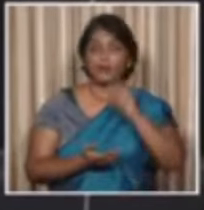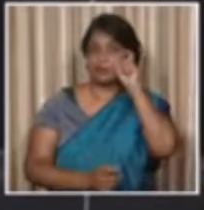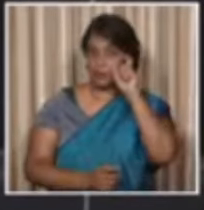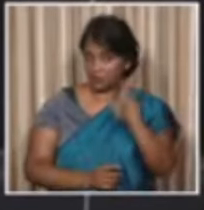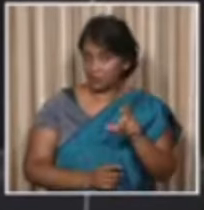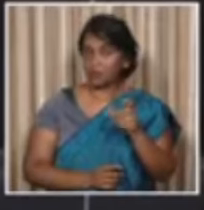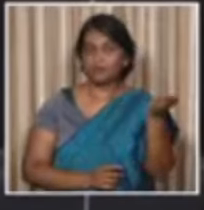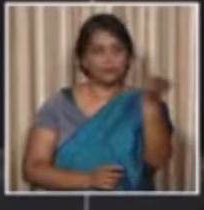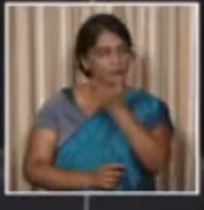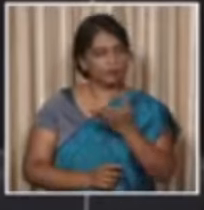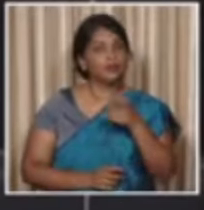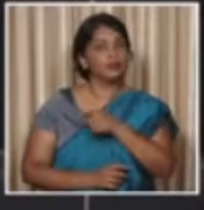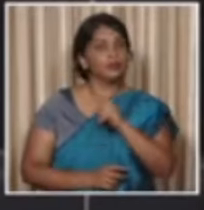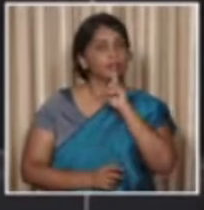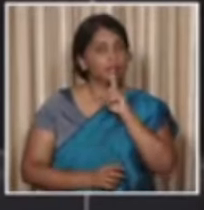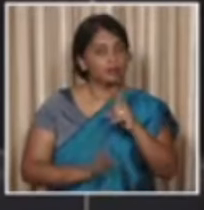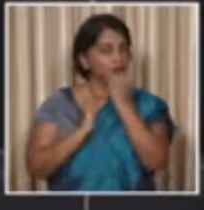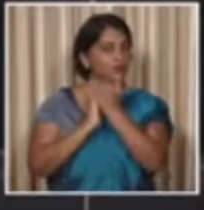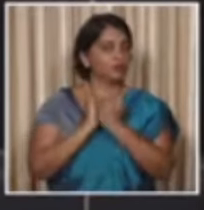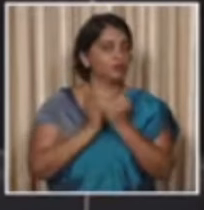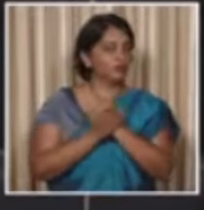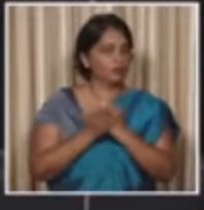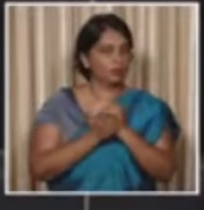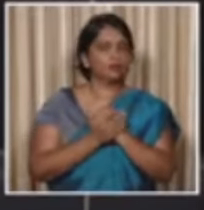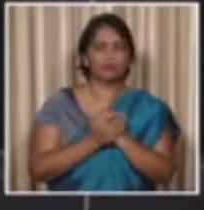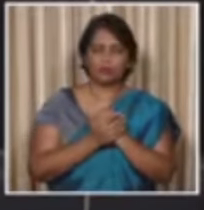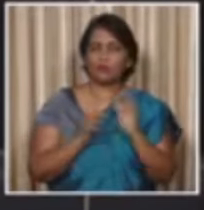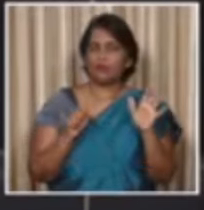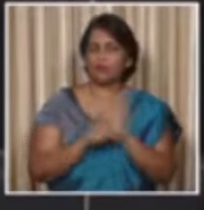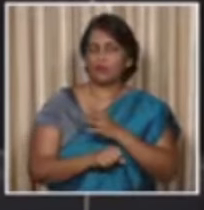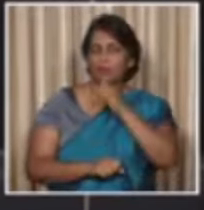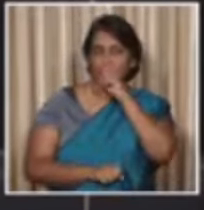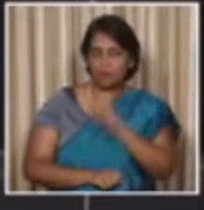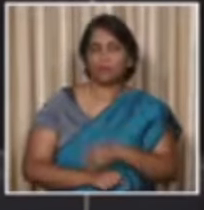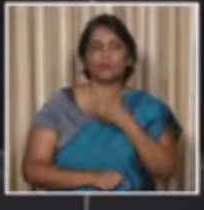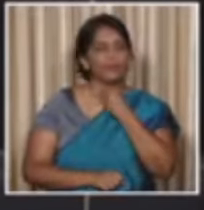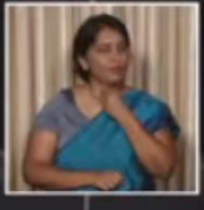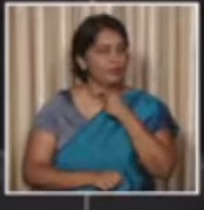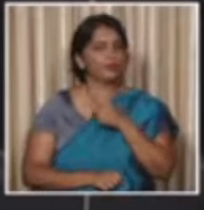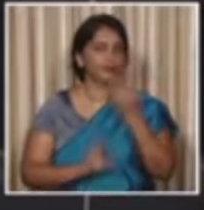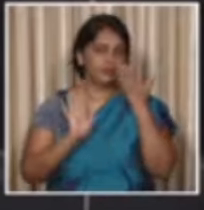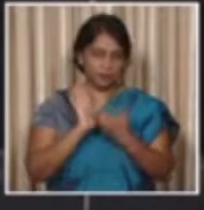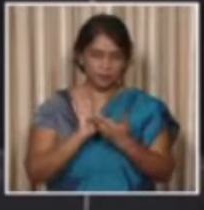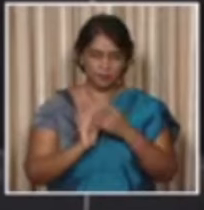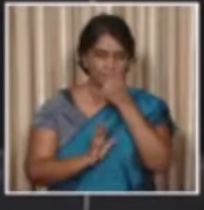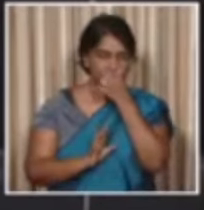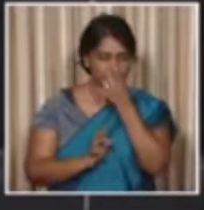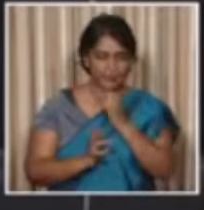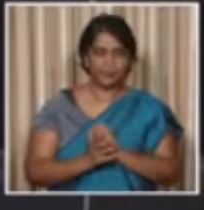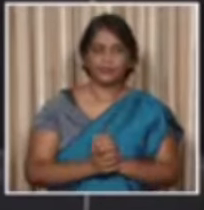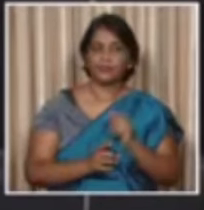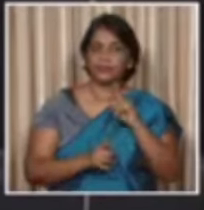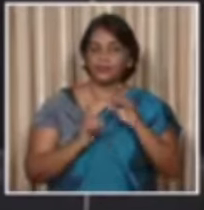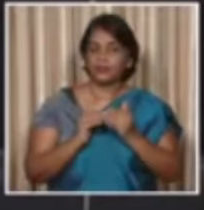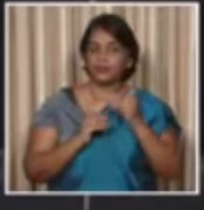බැලුවතින් ඔබලා මේ කියන කතාව සම්පූර්ණ අසත්‍ය බොරුවක් කියලා ඔප්පු වෙනවා. මම